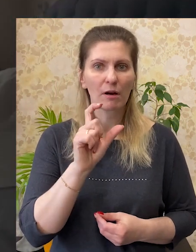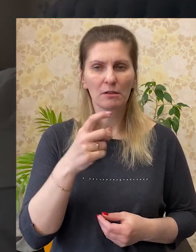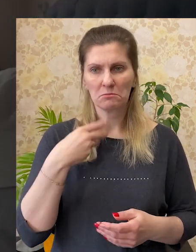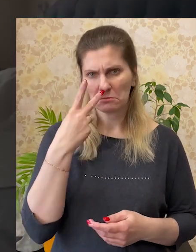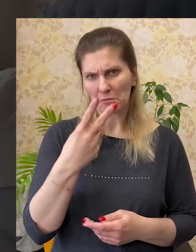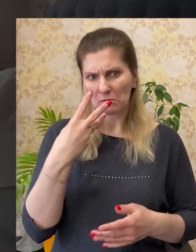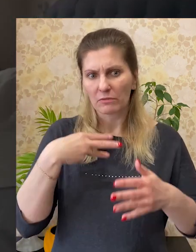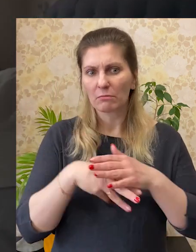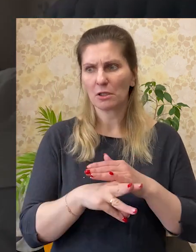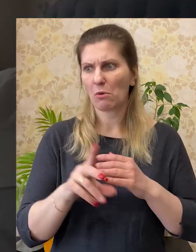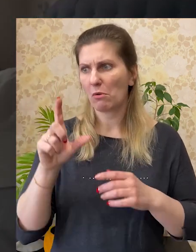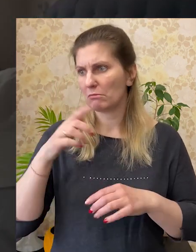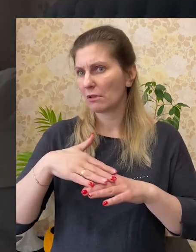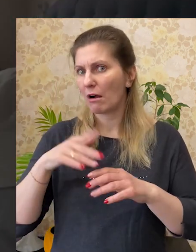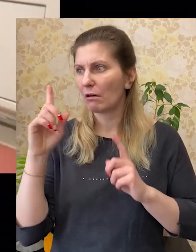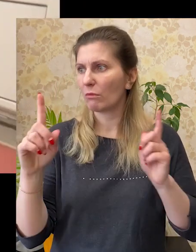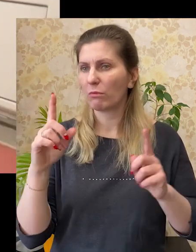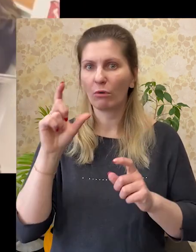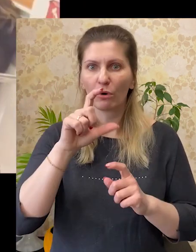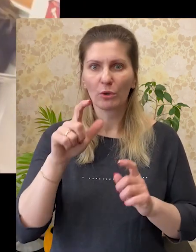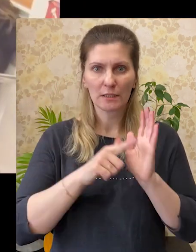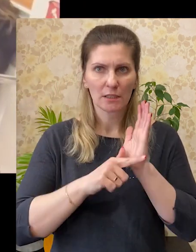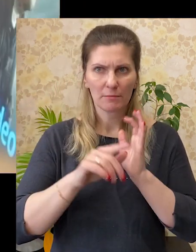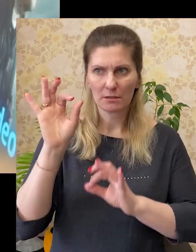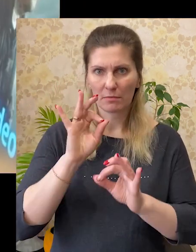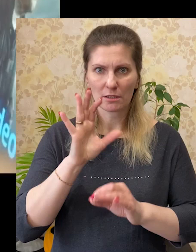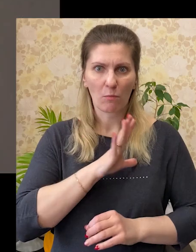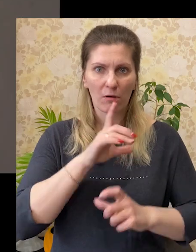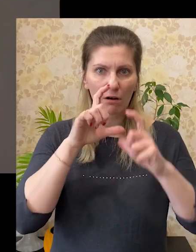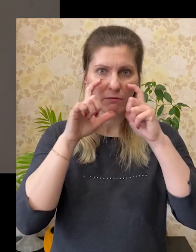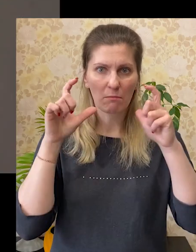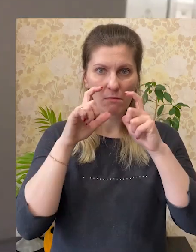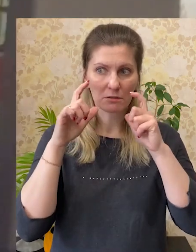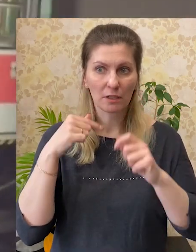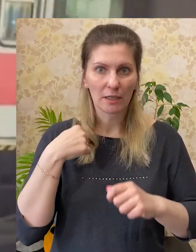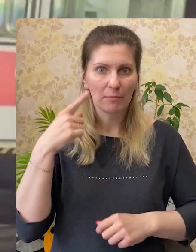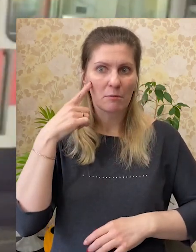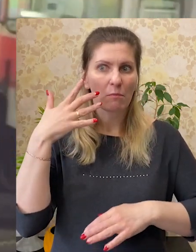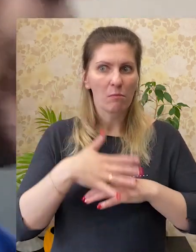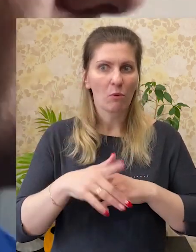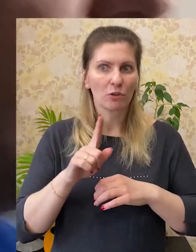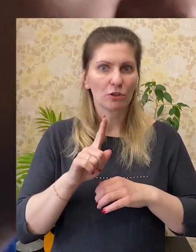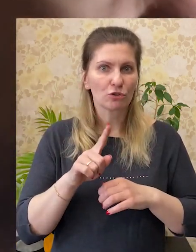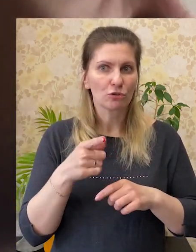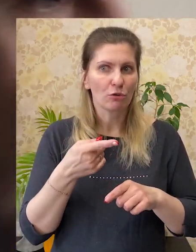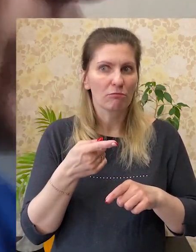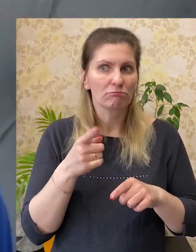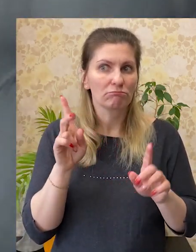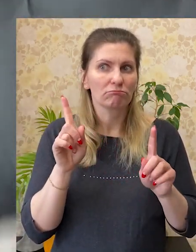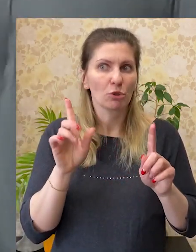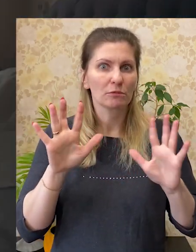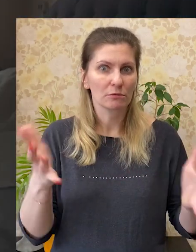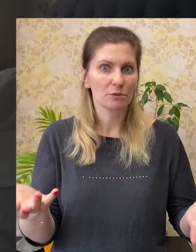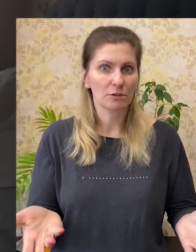метро, и везде люди были в масках, почти все процентов, 70, наверное, в метро спускаешься, все в масках, и на улицах тоже. И да, в этот момент мы поняли,